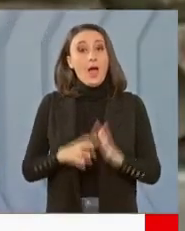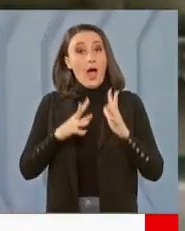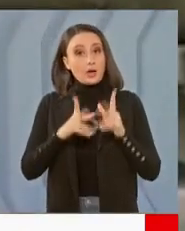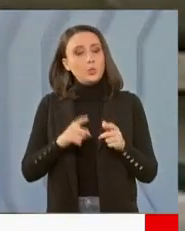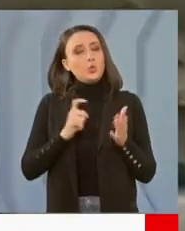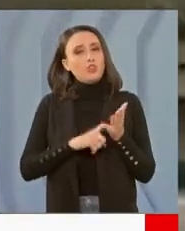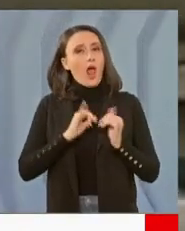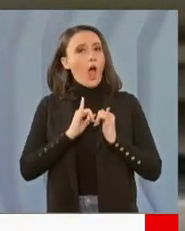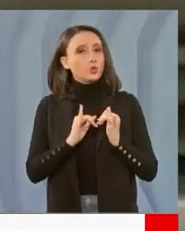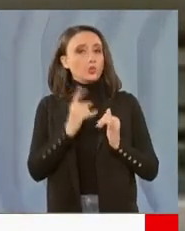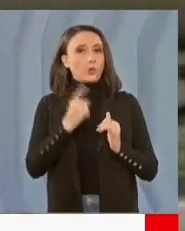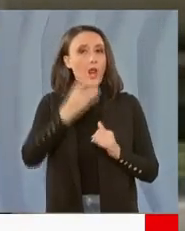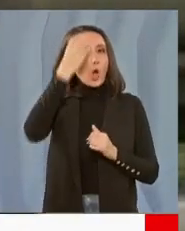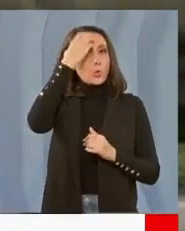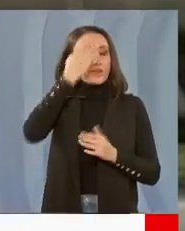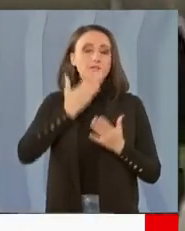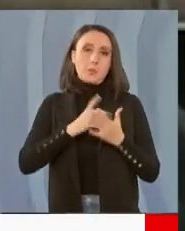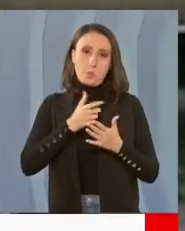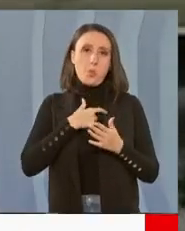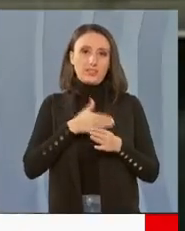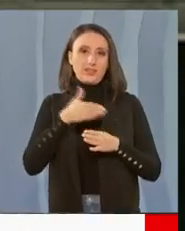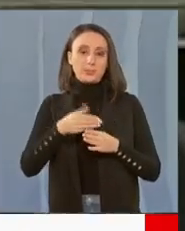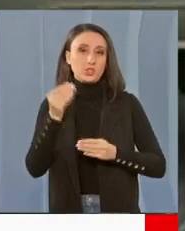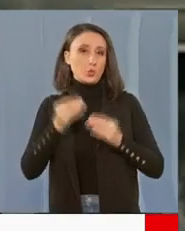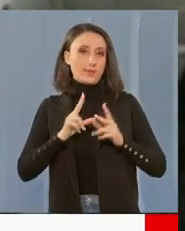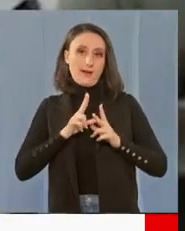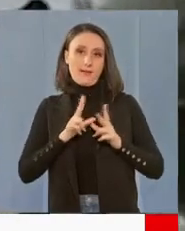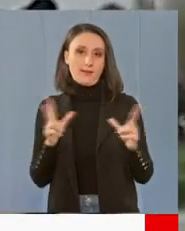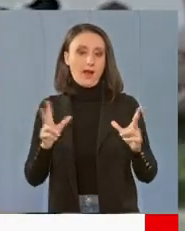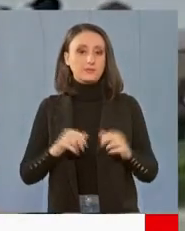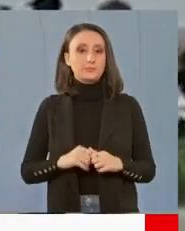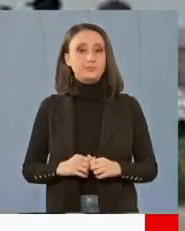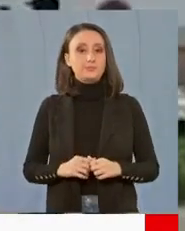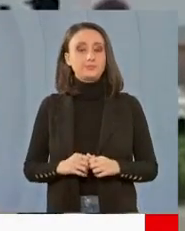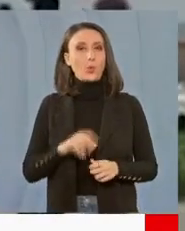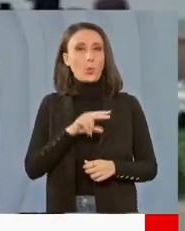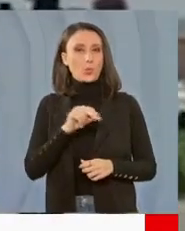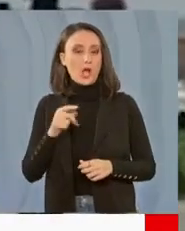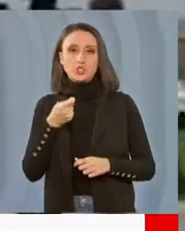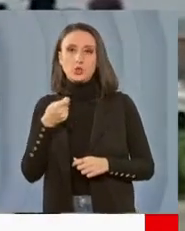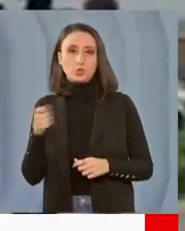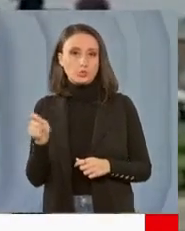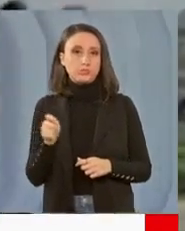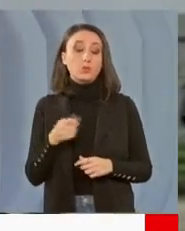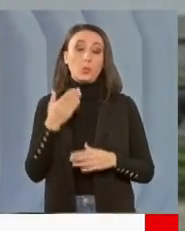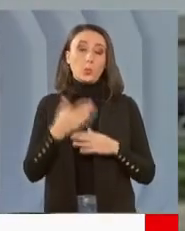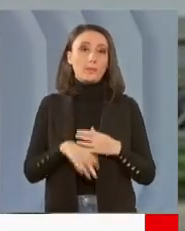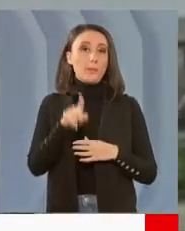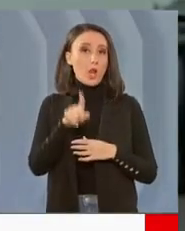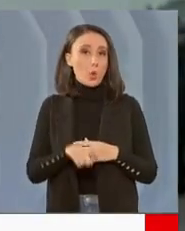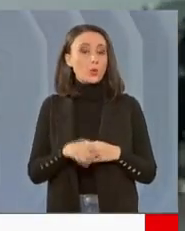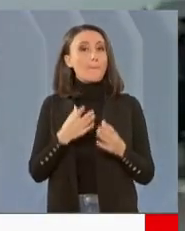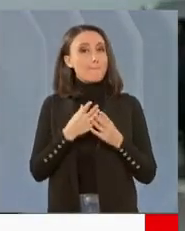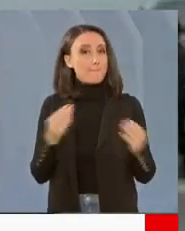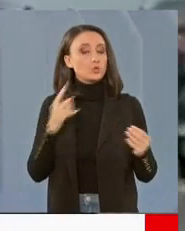Agricultorii cer ajutor din partea guvernului ca să poată depăși situația gravă în care i-au adus seceta și scumpirile. Numai în ultimile luni, mulți